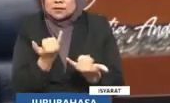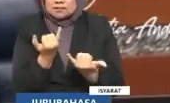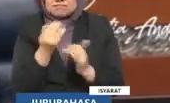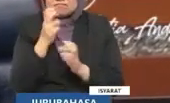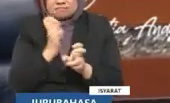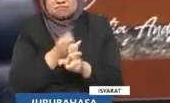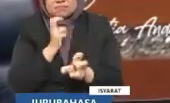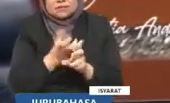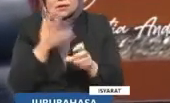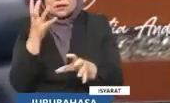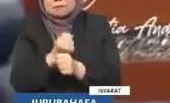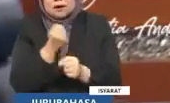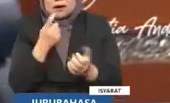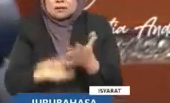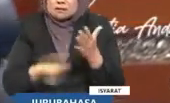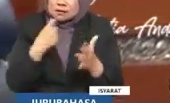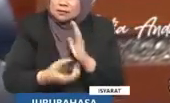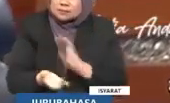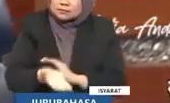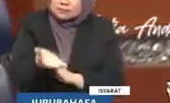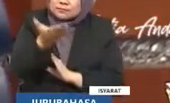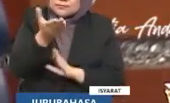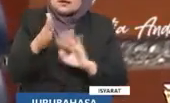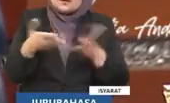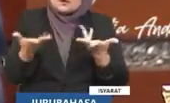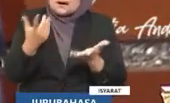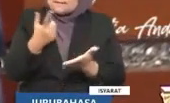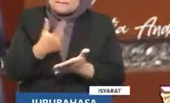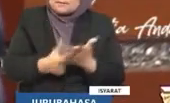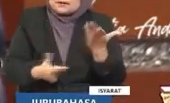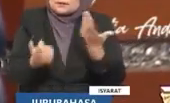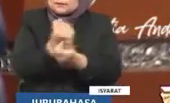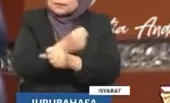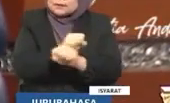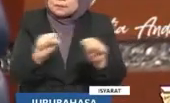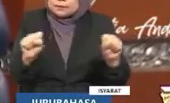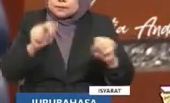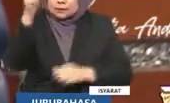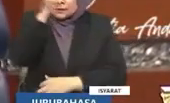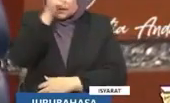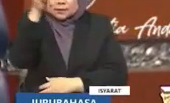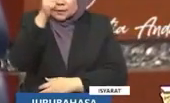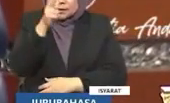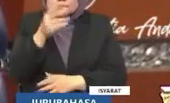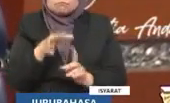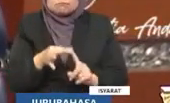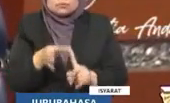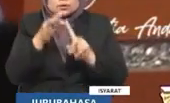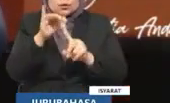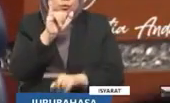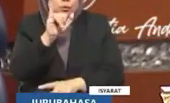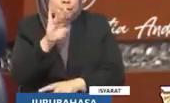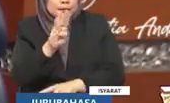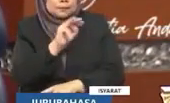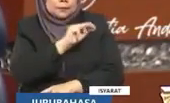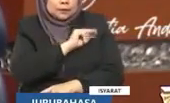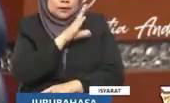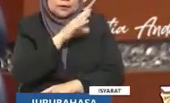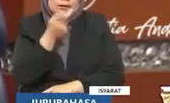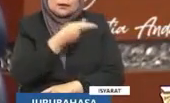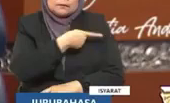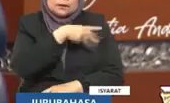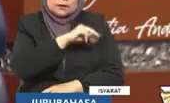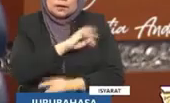yang semakin kadang-kadang Susah nak dapat harganya makin meningkat jadi Apakah persiapan kerajaan khususnya yang menteri dan